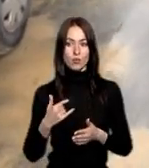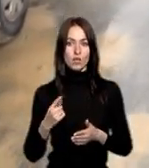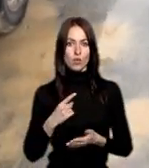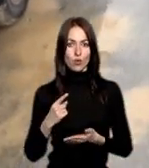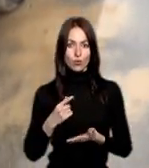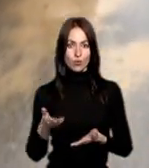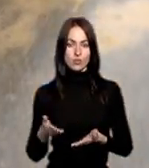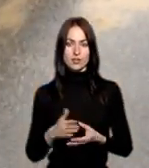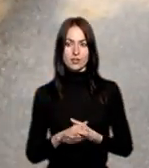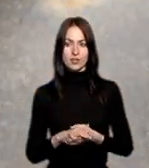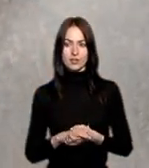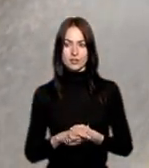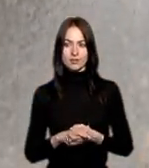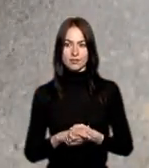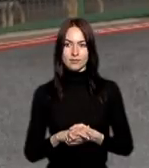Ну, ти гавкатимеш?